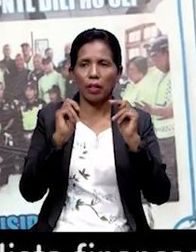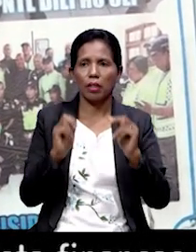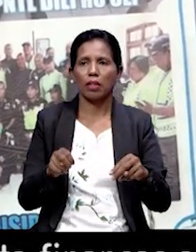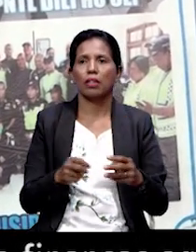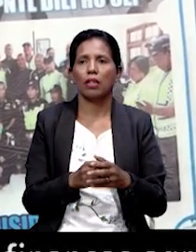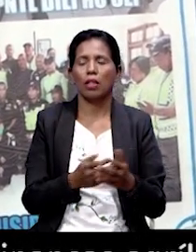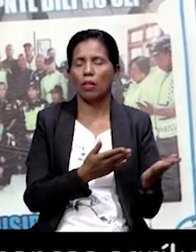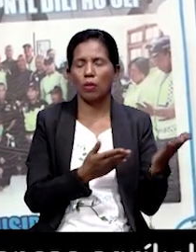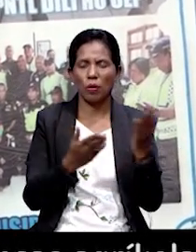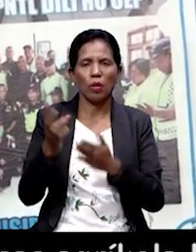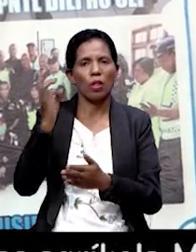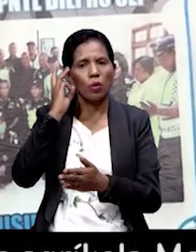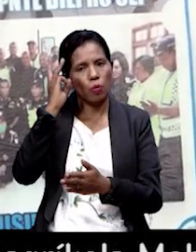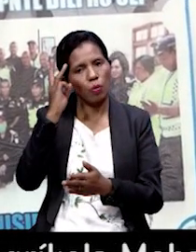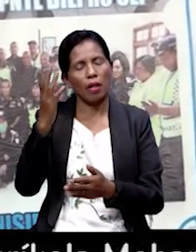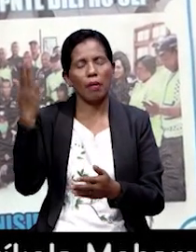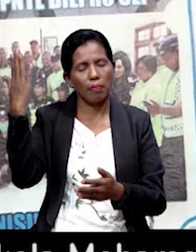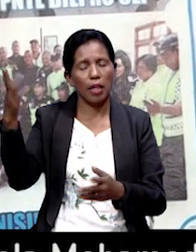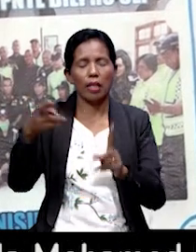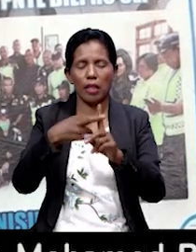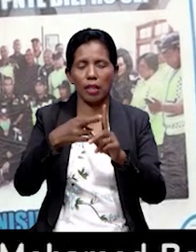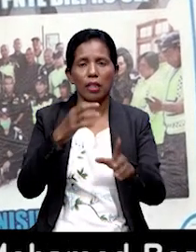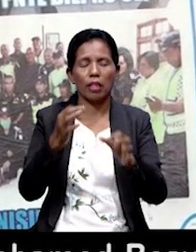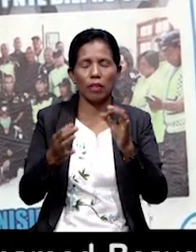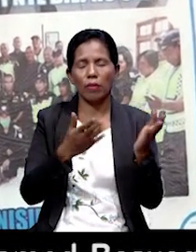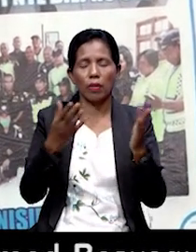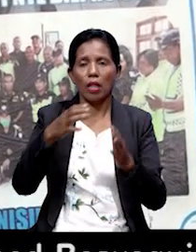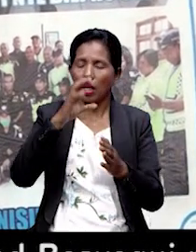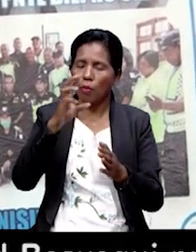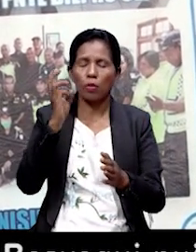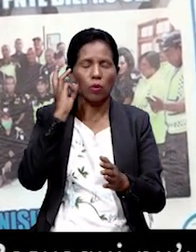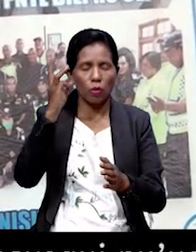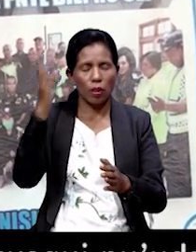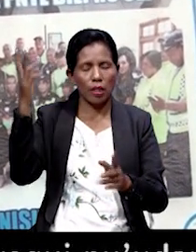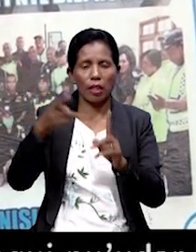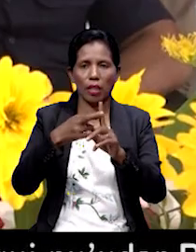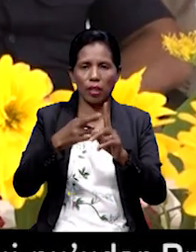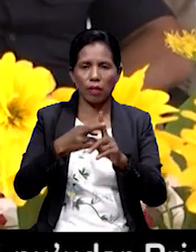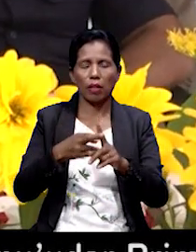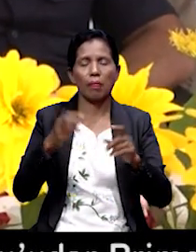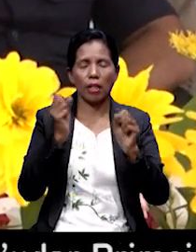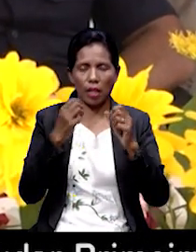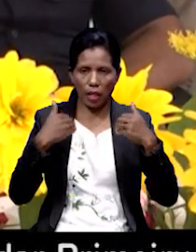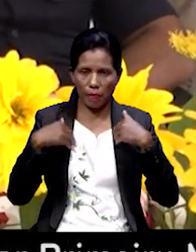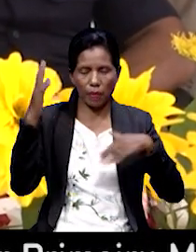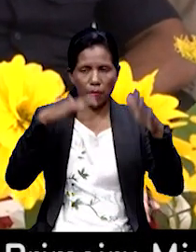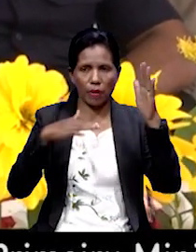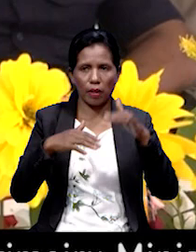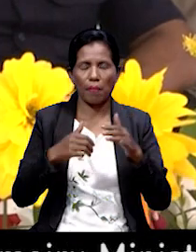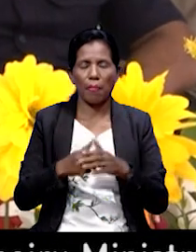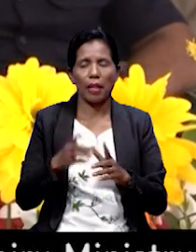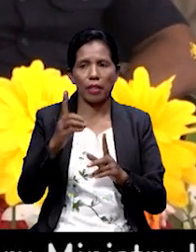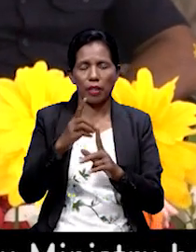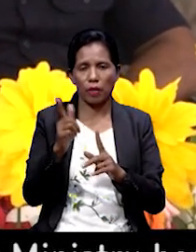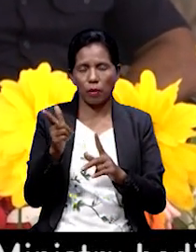fali tua ba ia rate quando lori tua ba rate ba hemu ina ba provoca malo bele kiria problema. Iha lorong ranulu fulane, Komandante